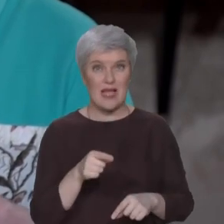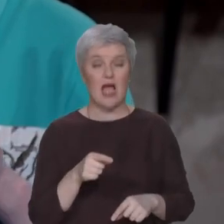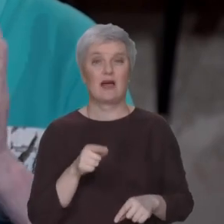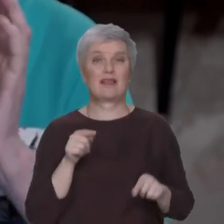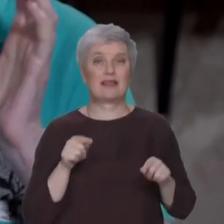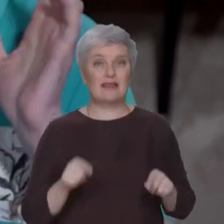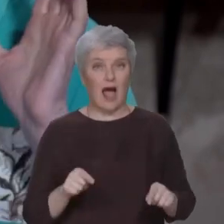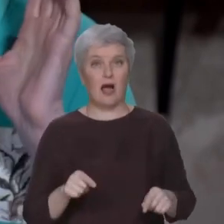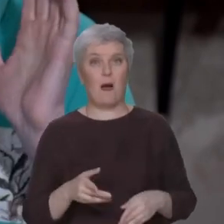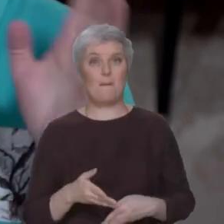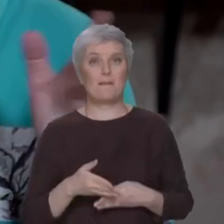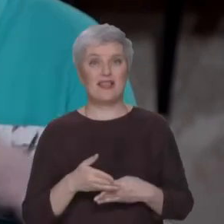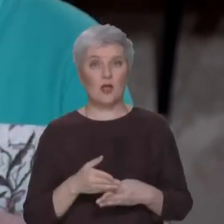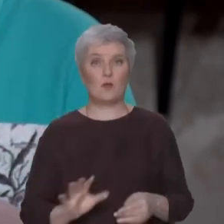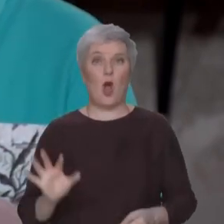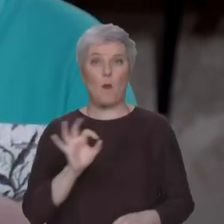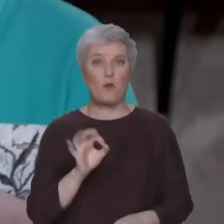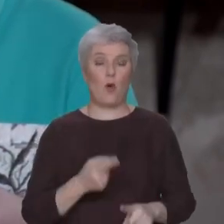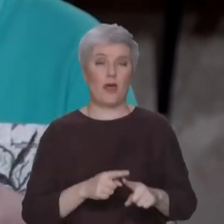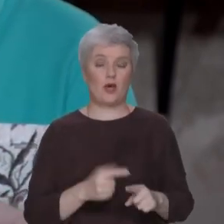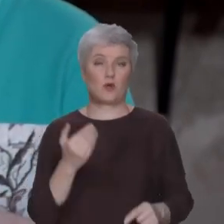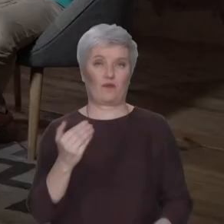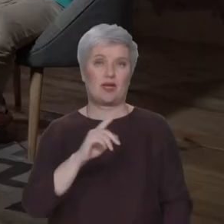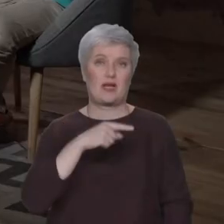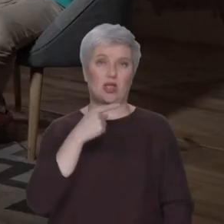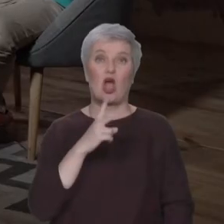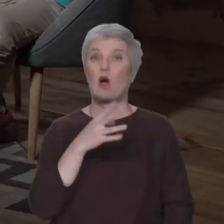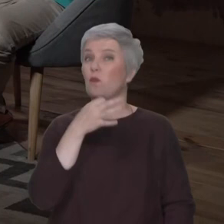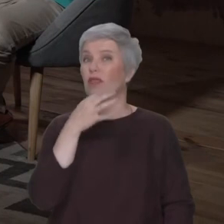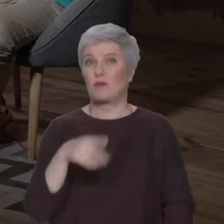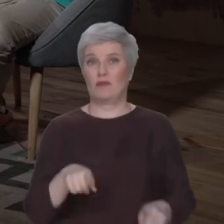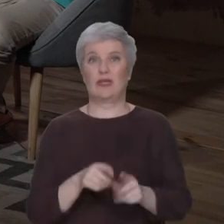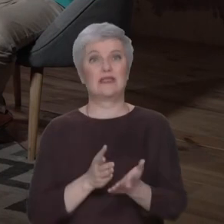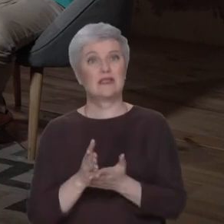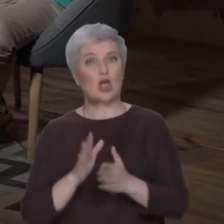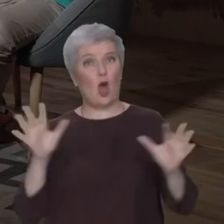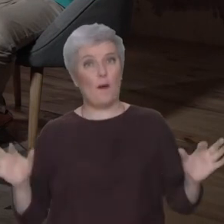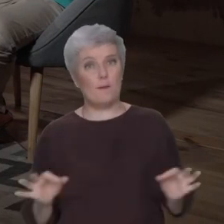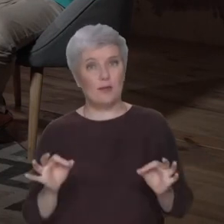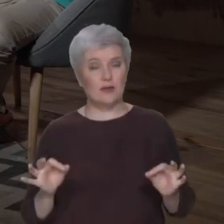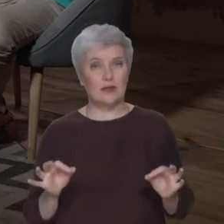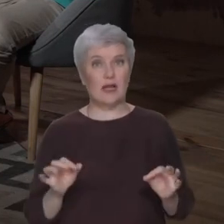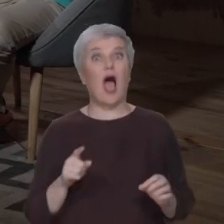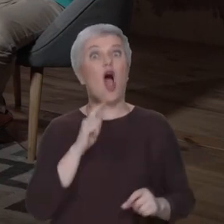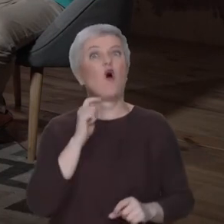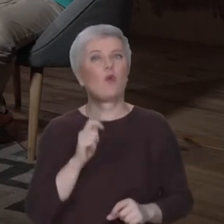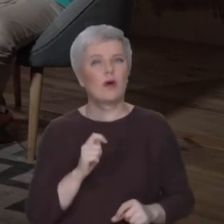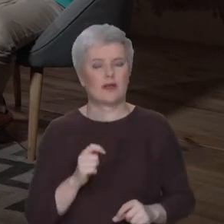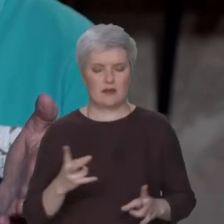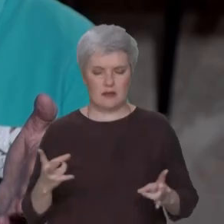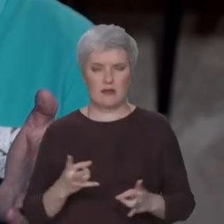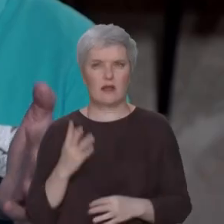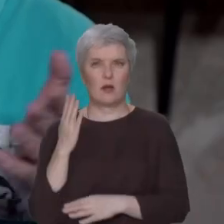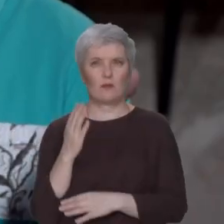кажете. Навіть ті, кому не подобається такий стиль музики, а хтось з України, треба підтримати. В цьому ж